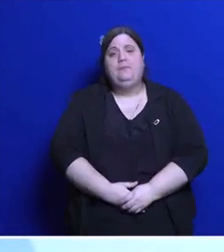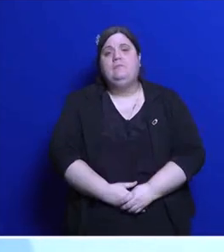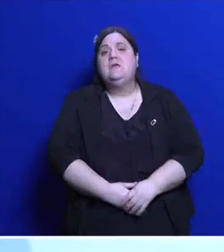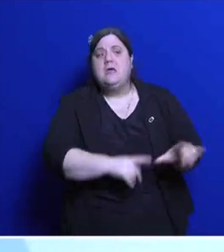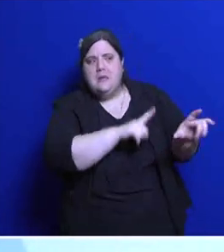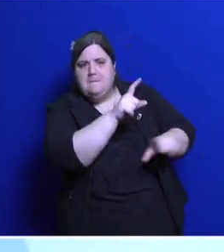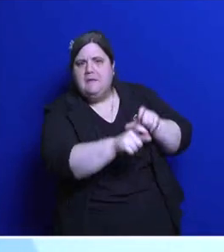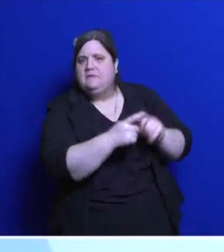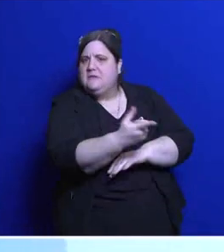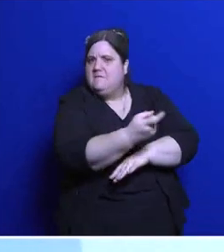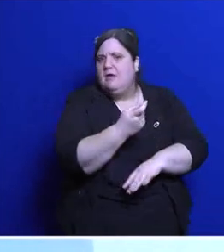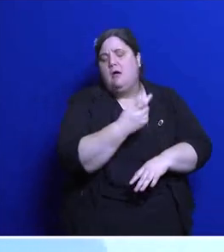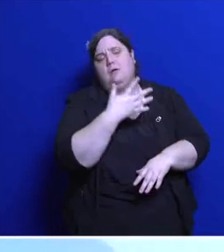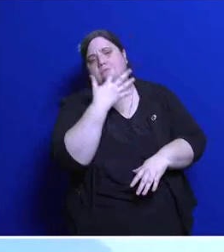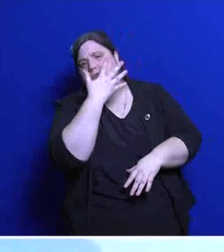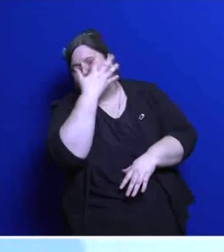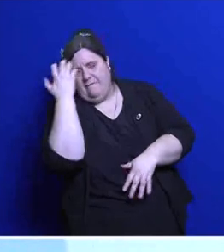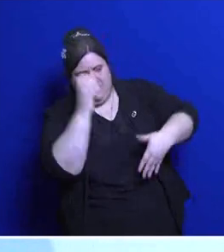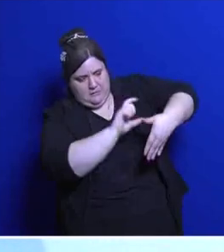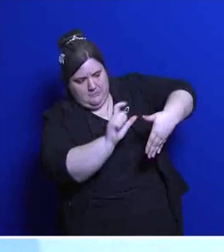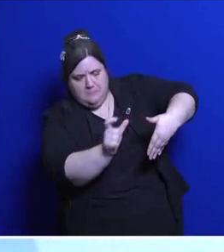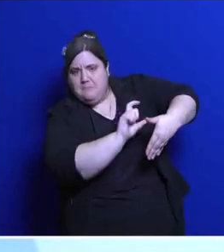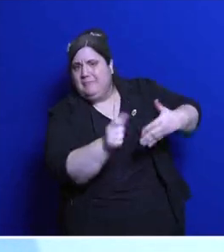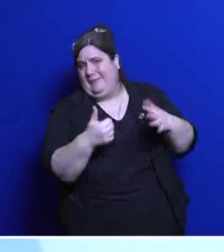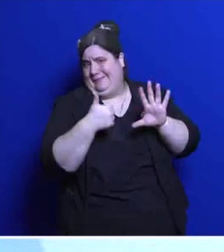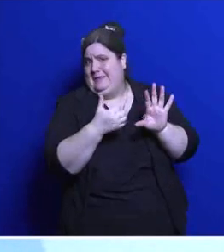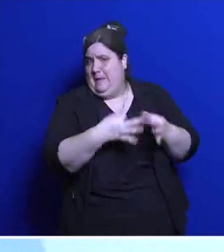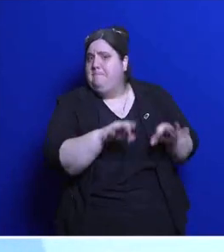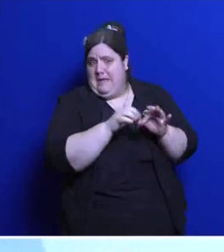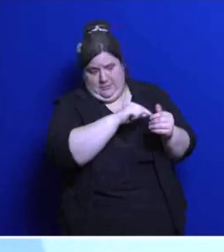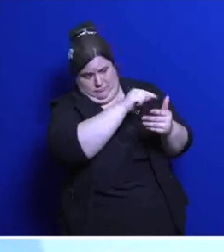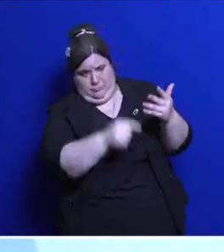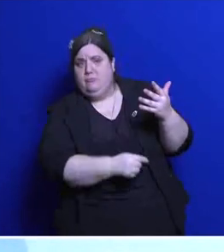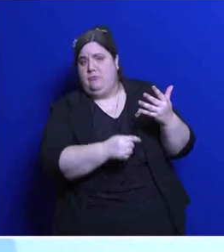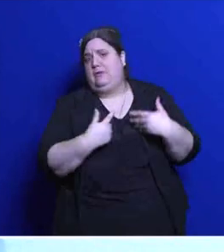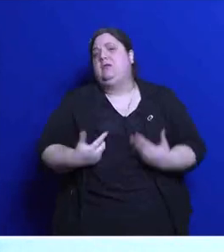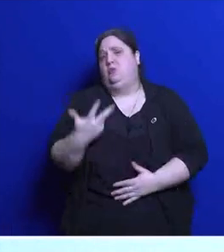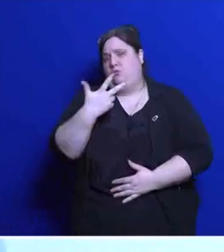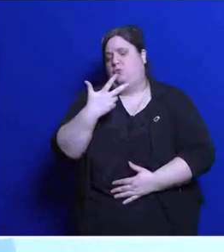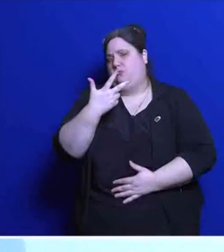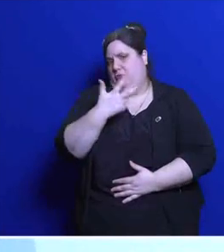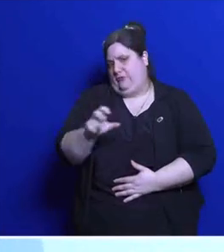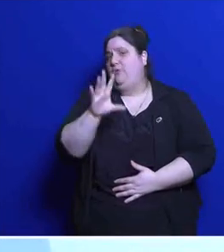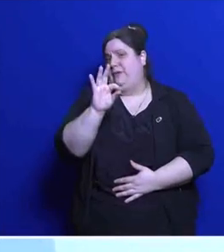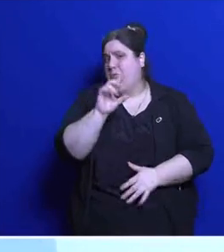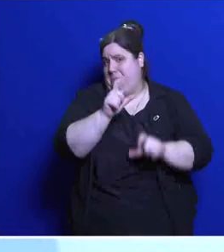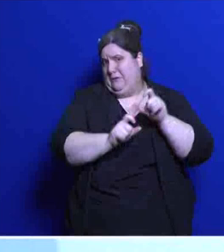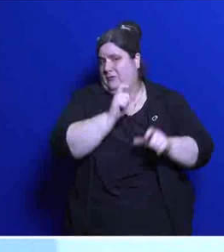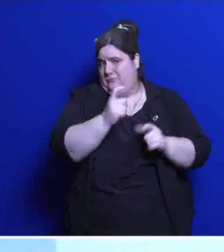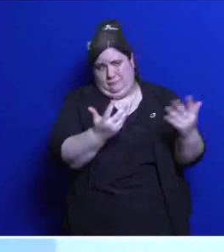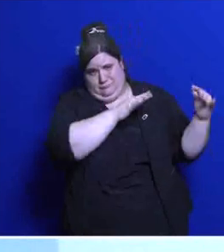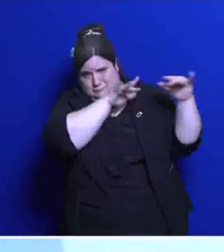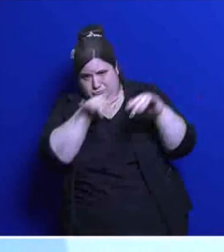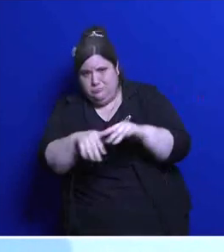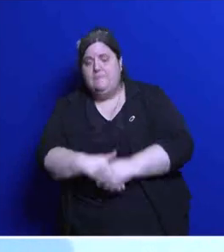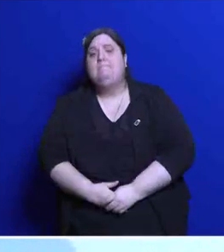du Golfe. Il y aura plus de 1000 rendez-vous qui sont d'ores et déjà organisés, en marge de 14 tables rondes qui vont rassembler